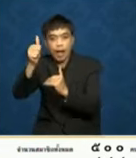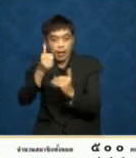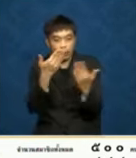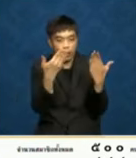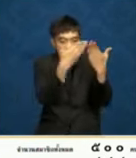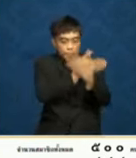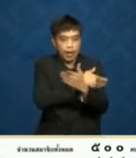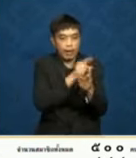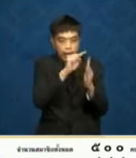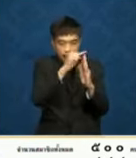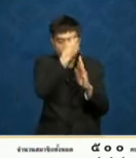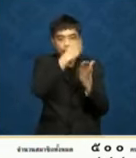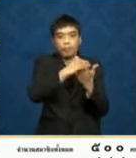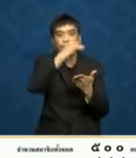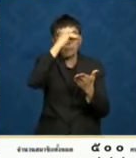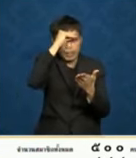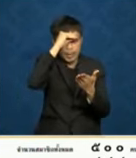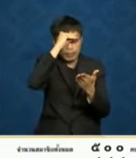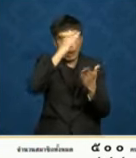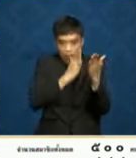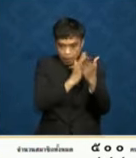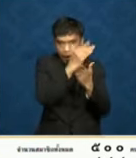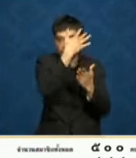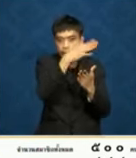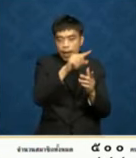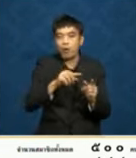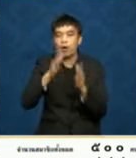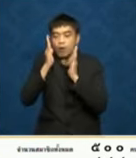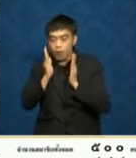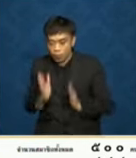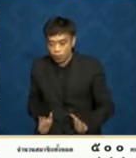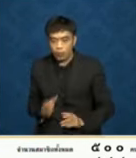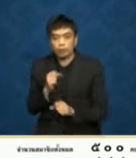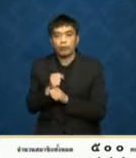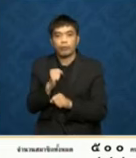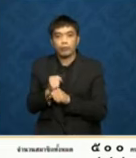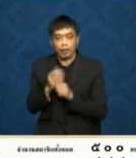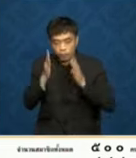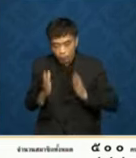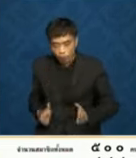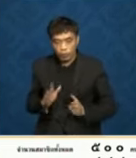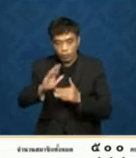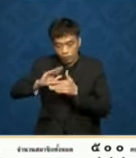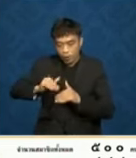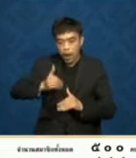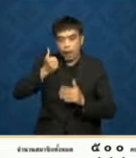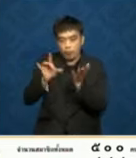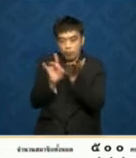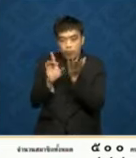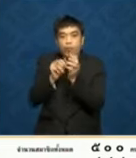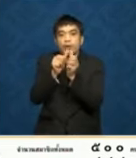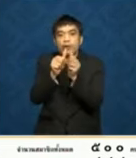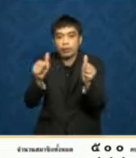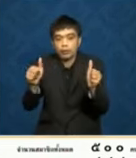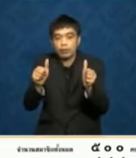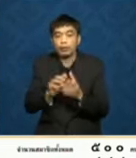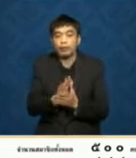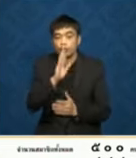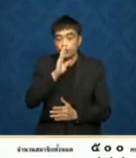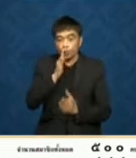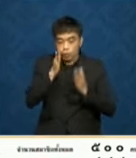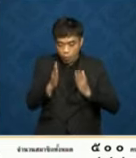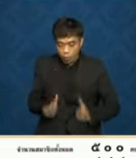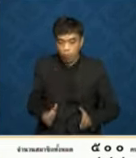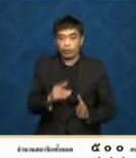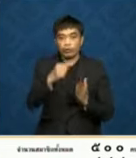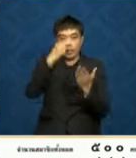เราจะสามารถเปลี่ยนแลงและพัฒนาคุภาพของคนใประเทศนี้ได้และเมื่อเราเปลี่ยนแปลงคุภาพของคนในประเทศนี้